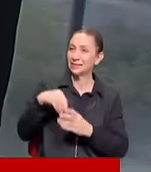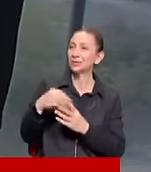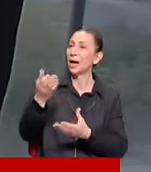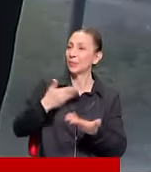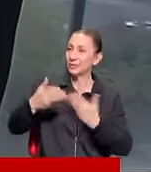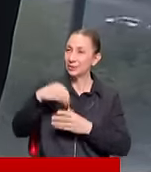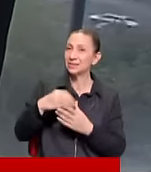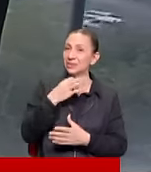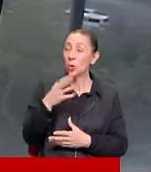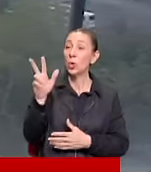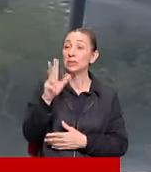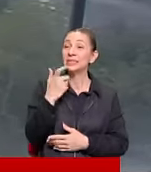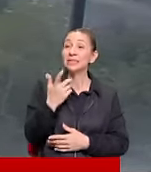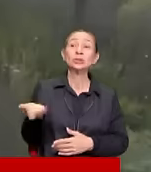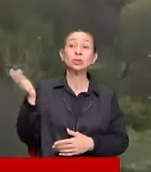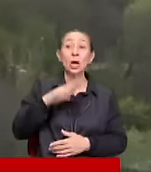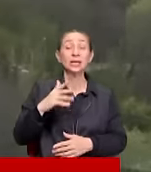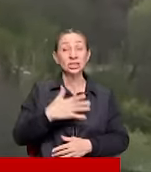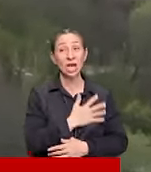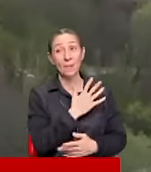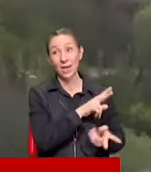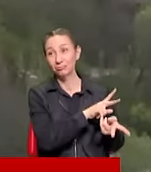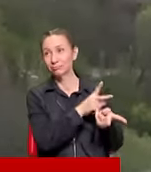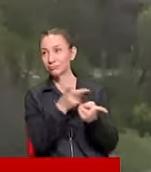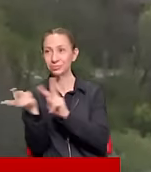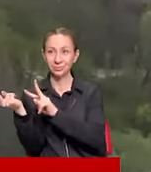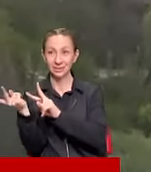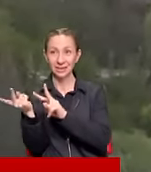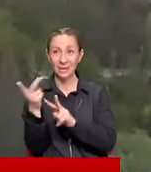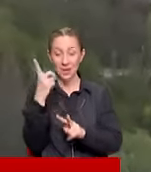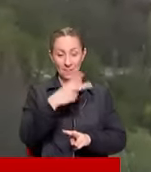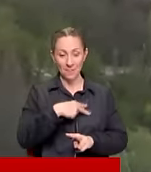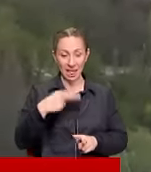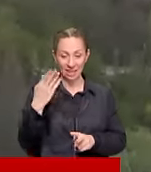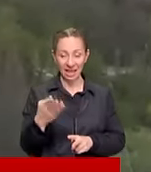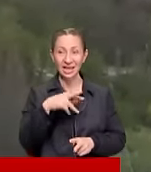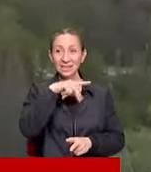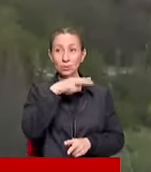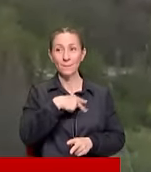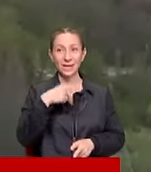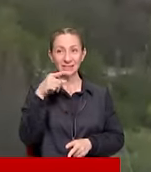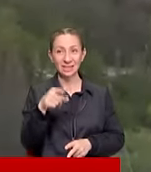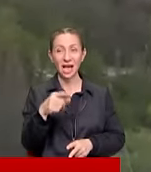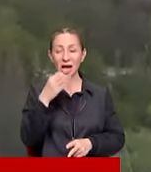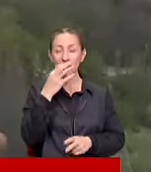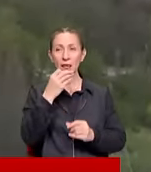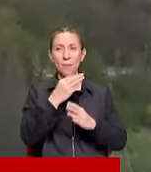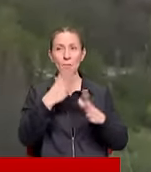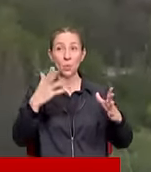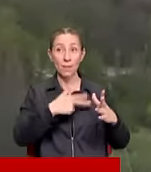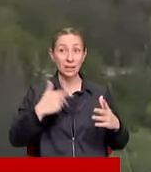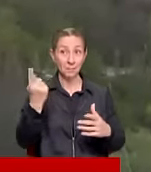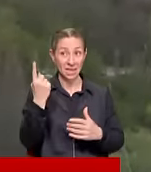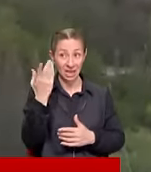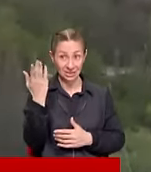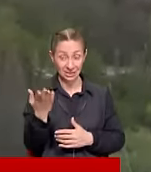anlattınız. 30 yıl sonra Cumhuriyet Halk Partisi'ne yeniden gelen bir belediye. Keçiören Belediyesi Ankara'nın en büyük